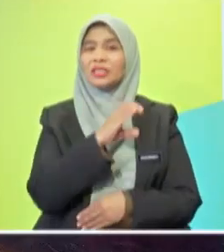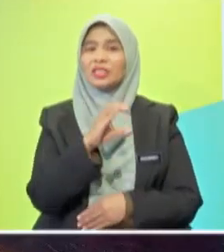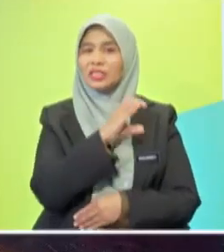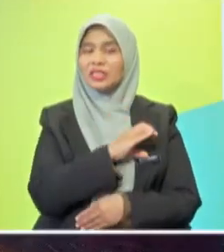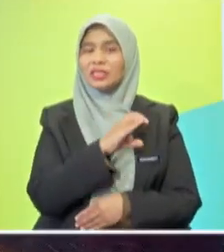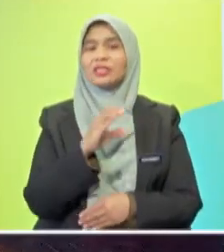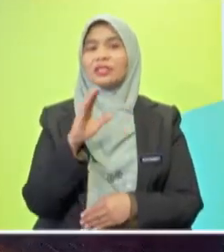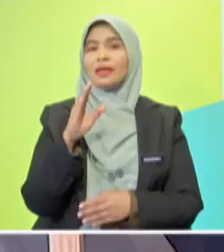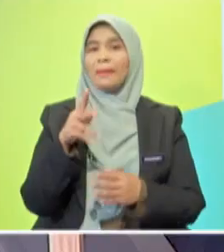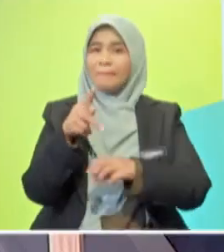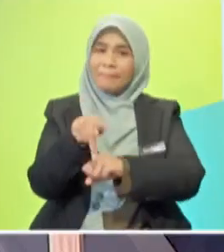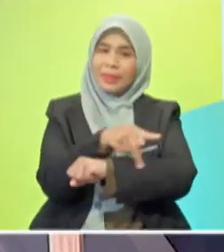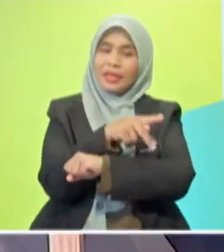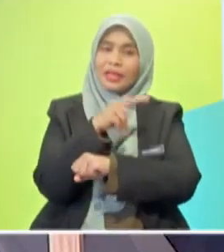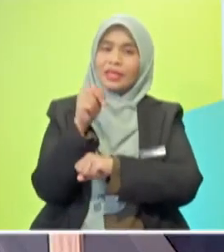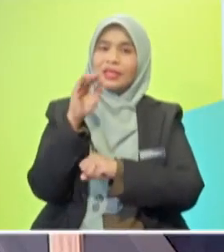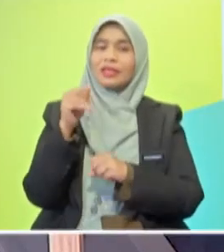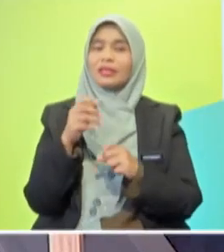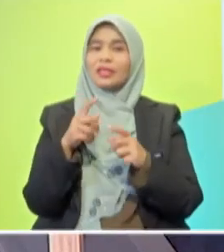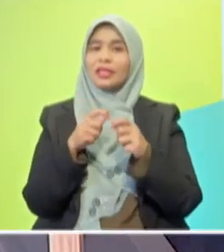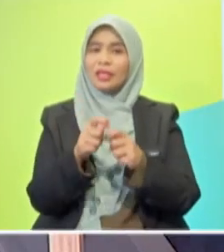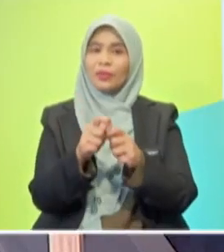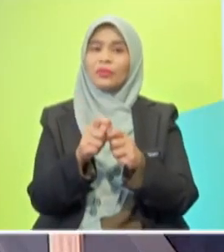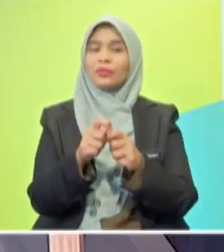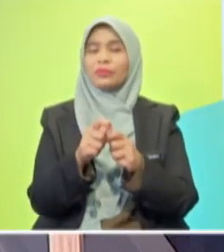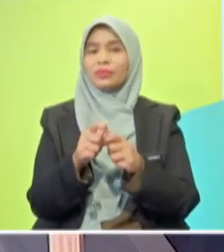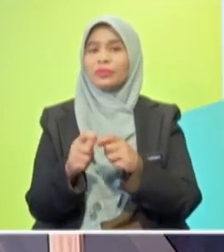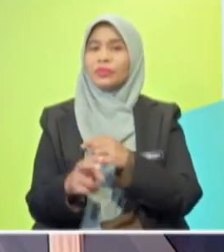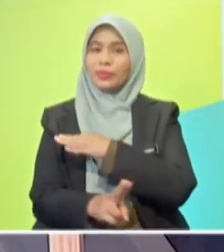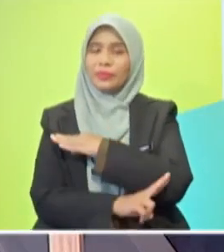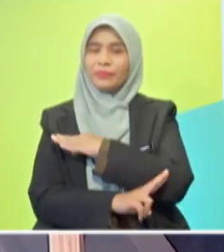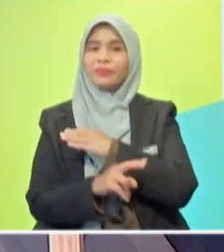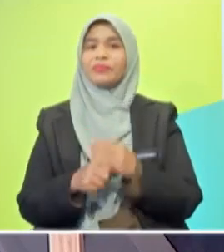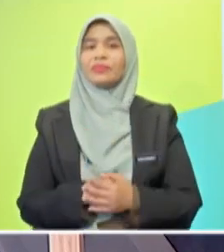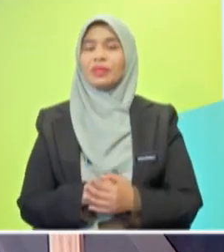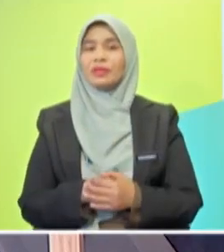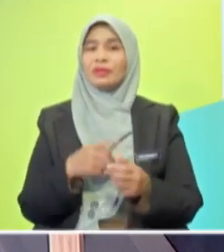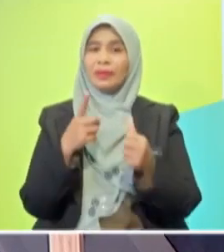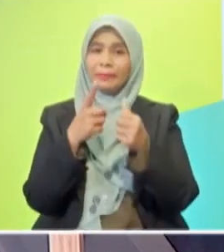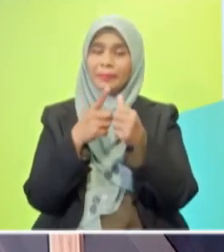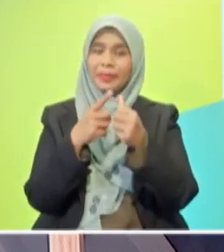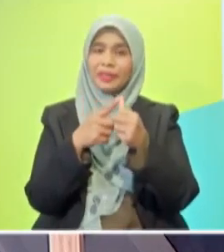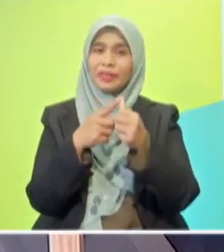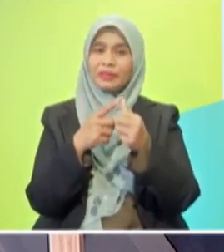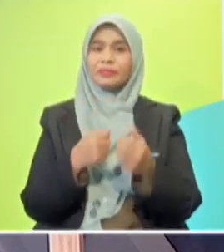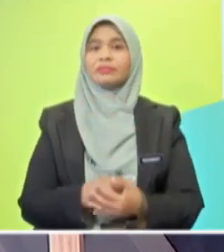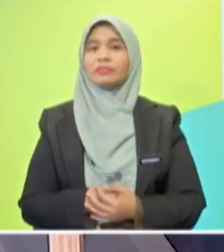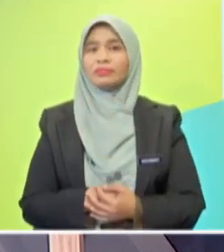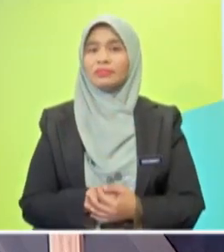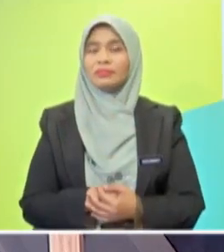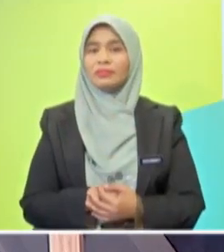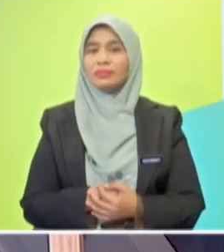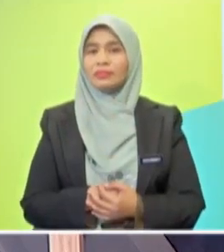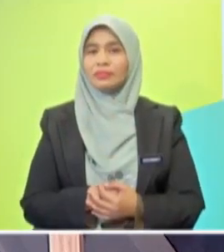ciri-ciri pakaian yang menepati syarat. Yang wajib kita pakai. Okey, yang pertama. Boleh nampak ya? Okey,